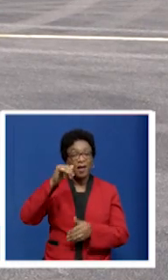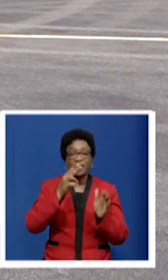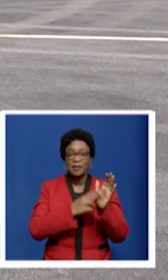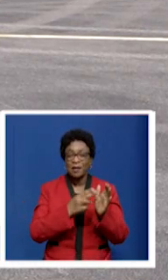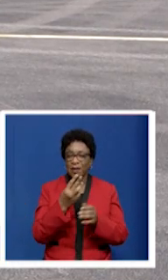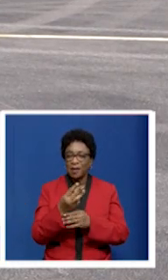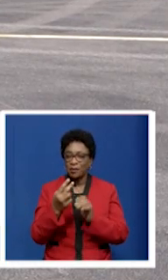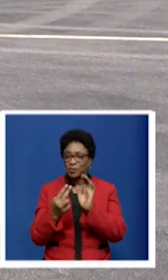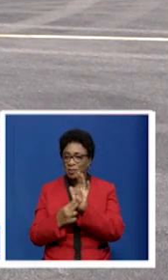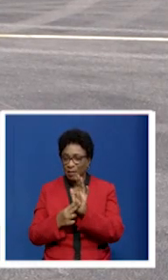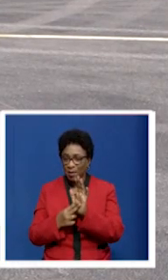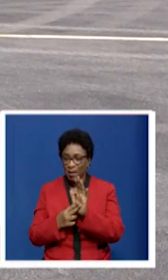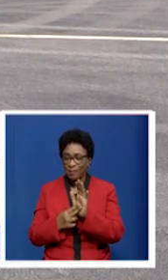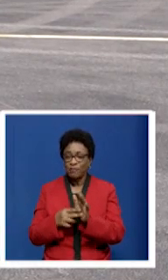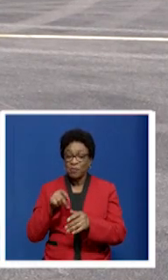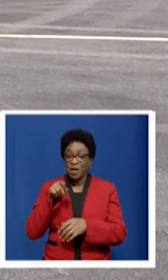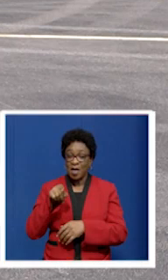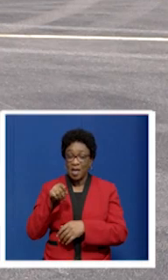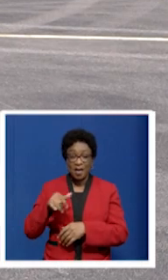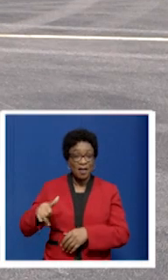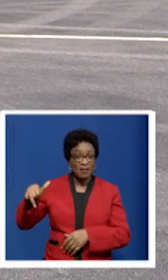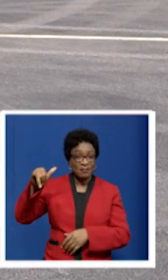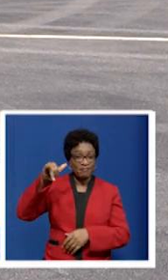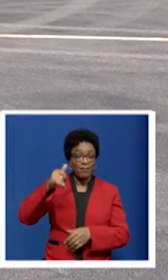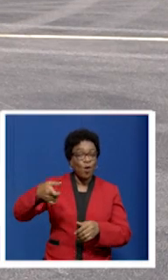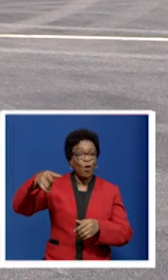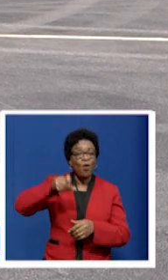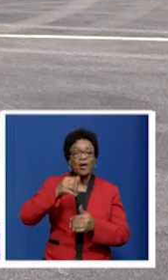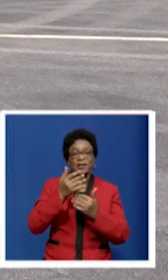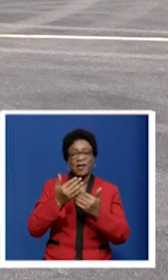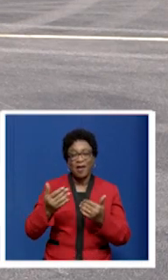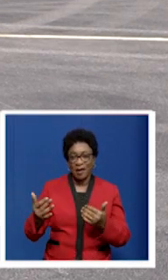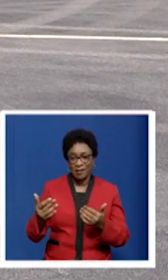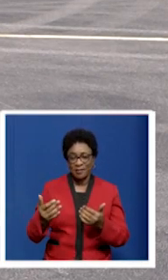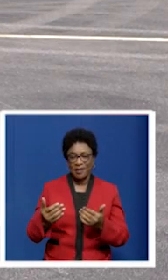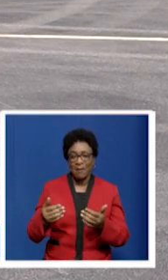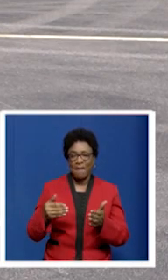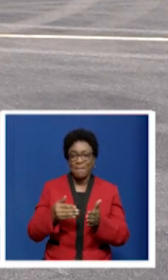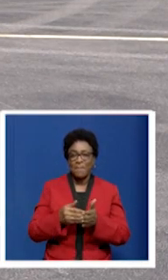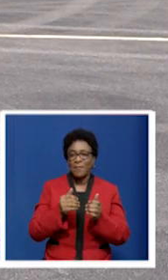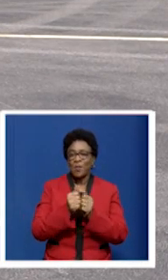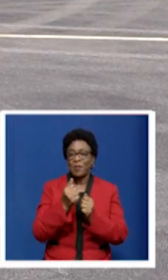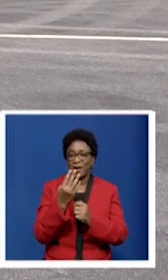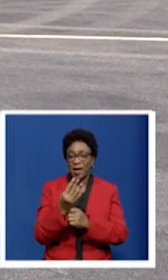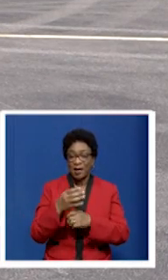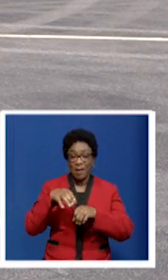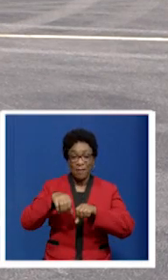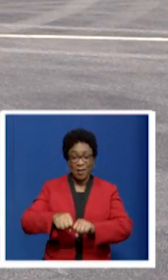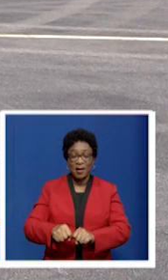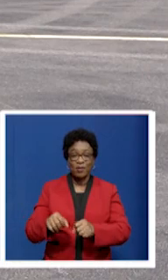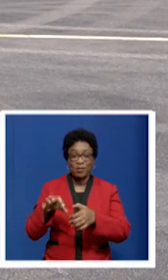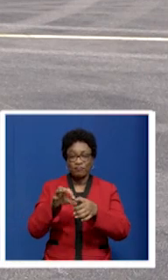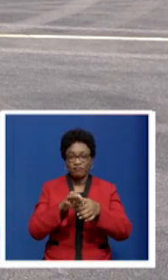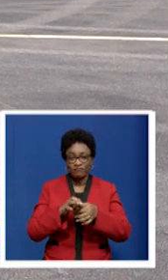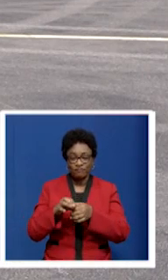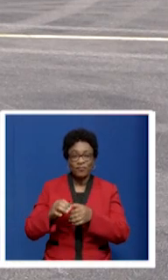737-9 Max Boeing ambayo inakuja kuongeza idadi ya ndege takribani 14 ambazo zinamilikiwa na shirika la ndege